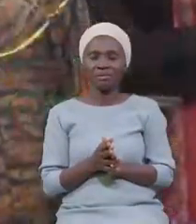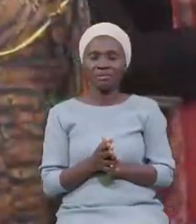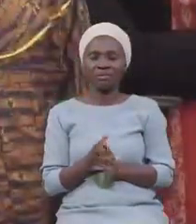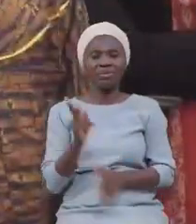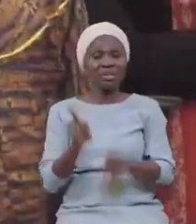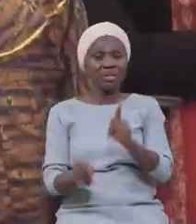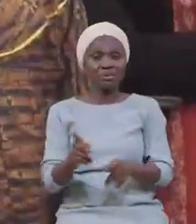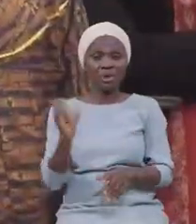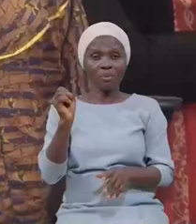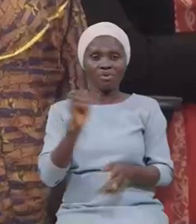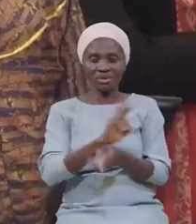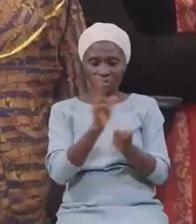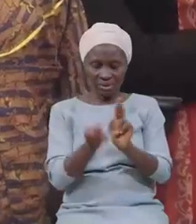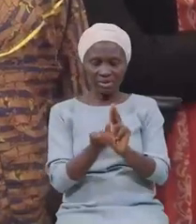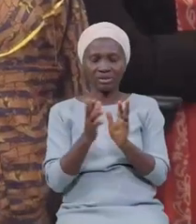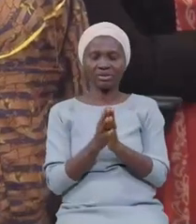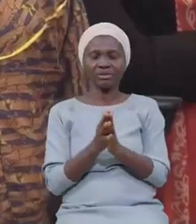La repentance du peuple.